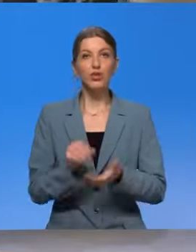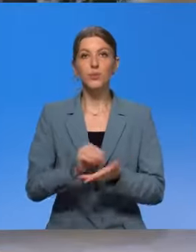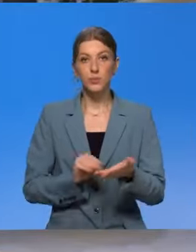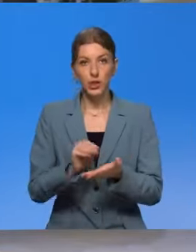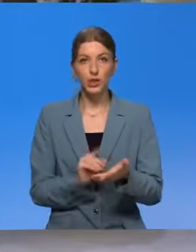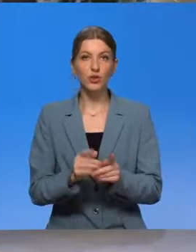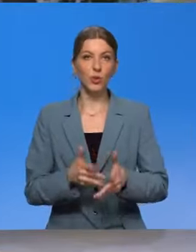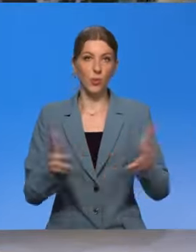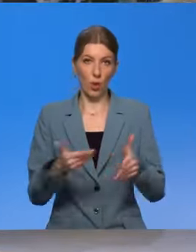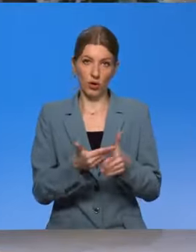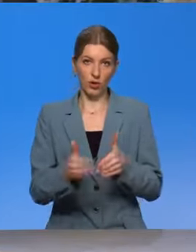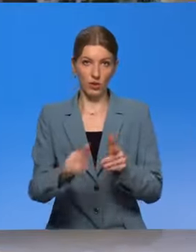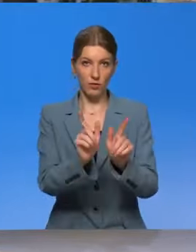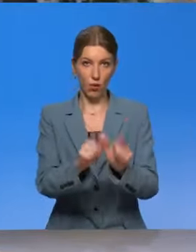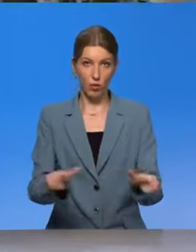большинство людей